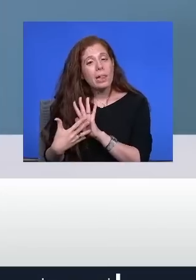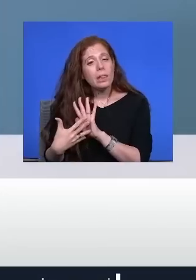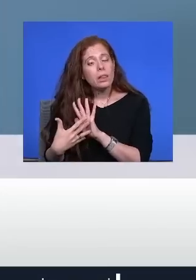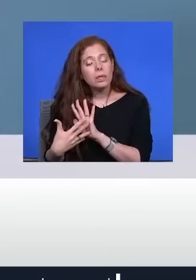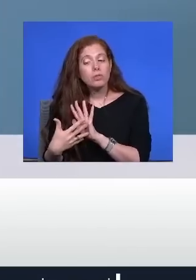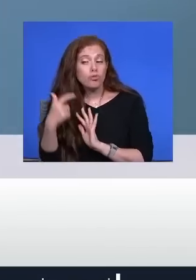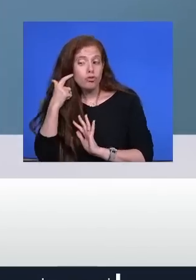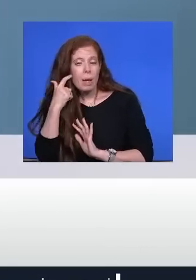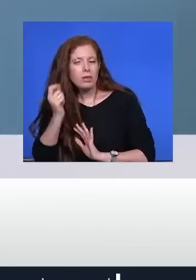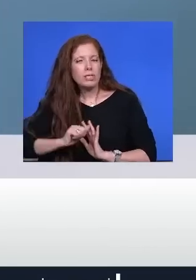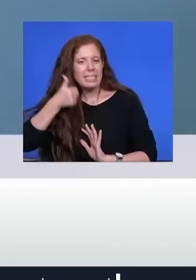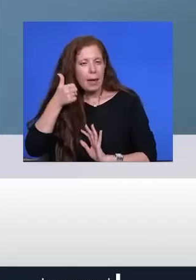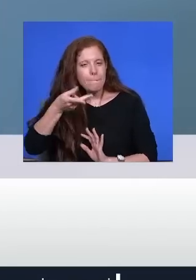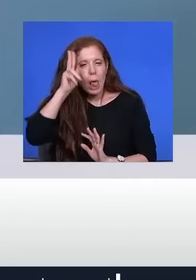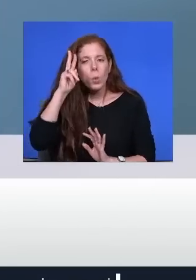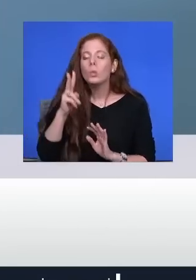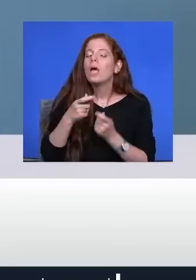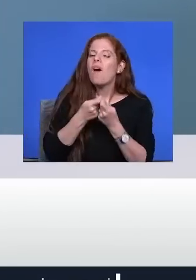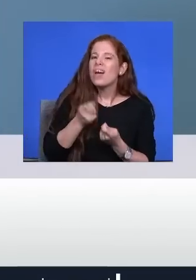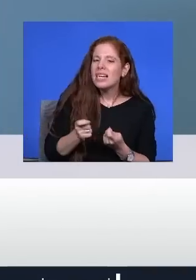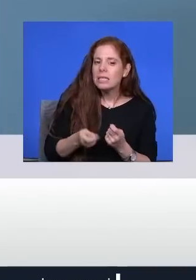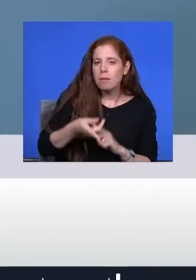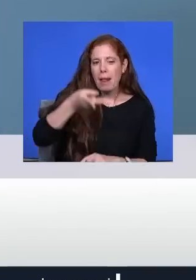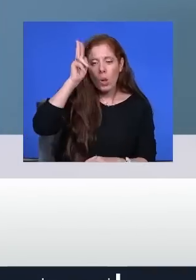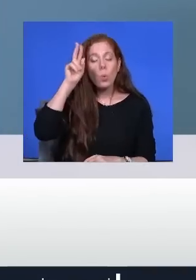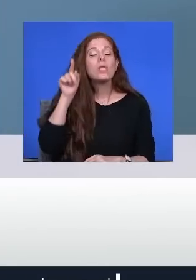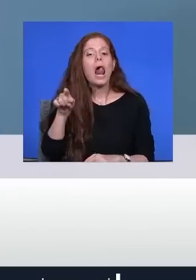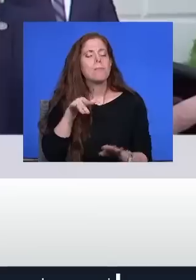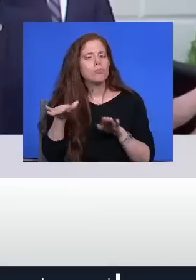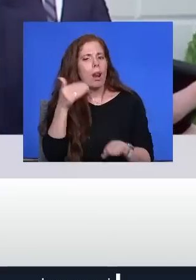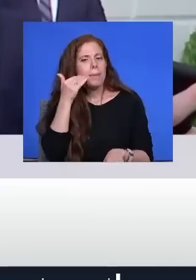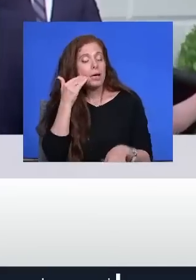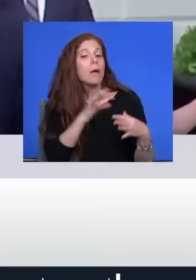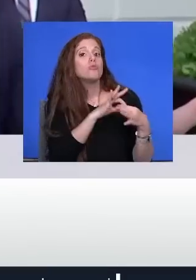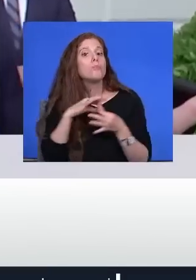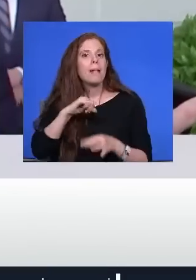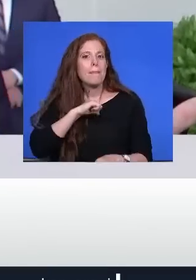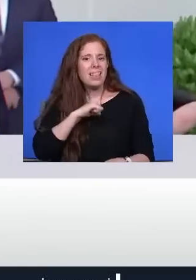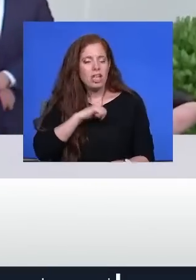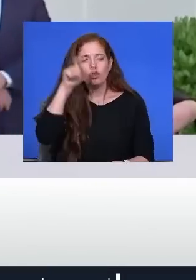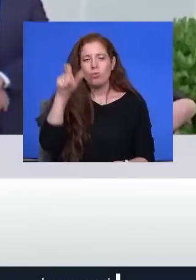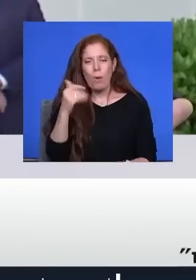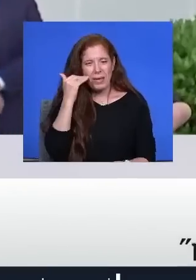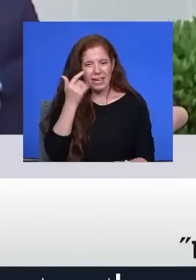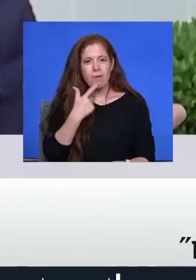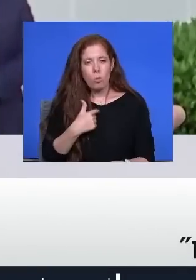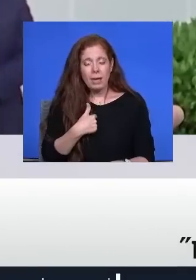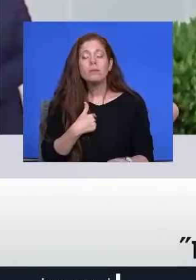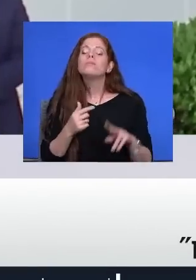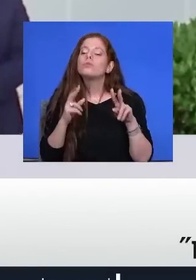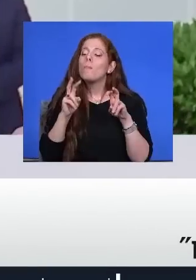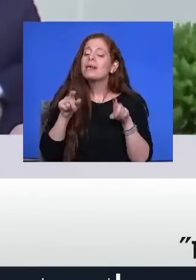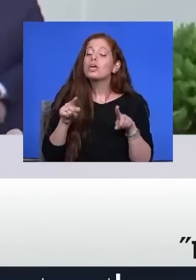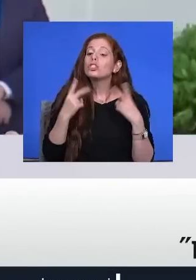שרים בליכוד, חברי כנסת בליכוד, על הממשל האמריקני. משפט מאוד מעניין שאומר לי גורם אמריקני, מגדיר את זה שזה חשוב